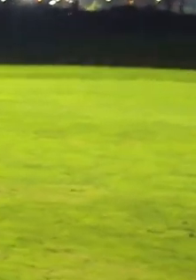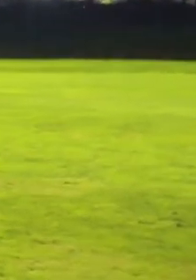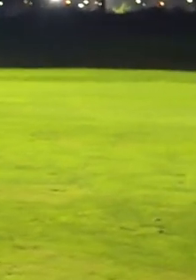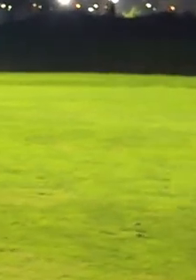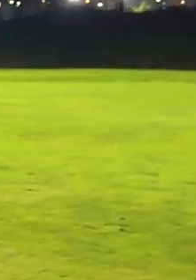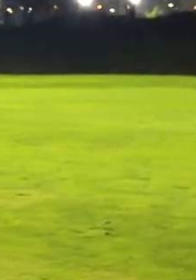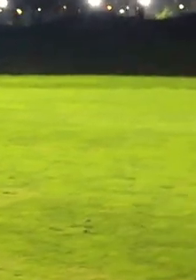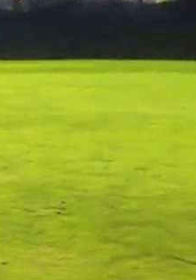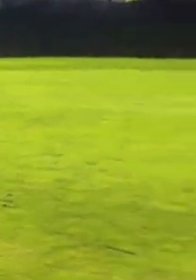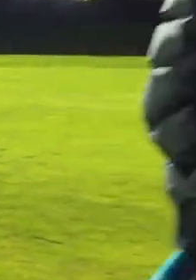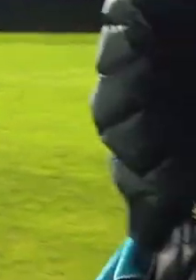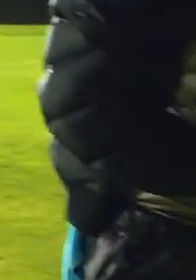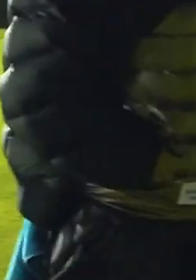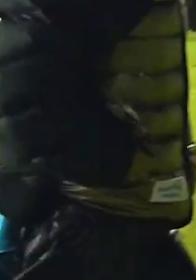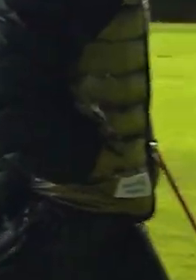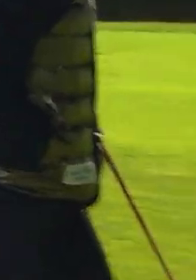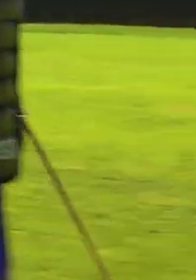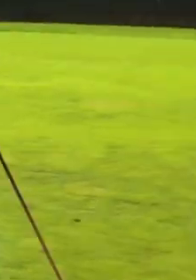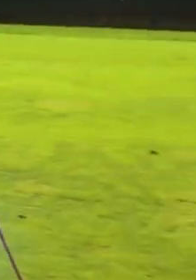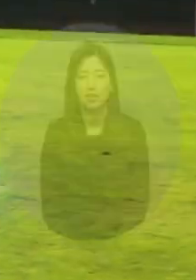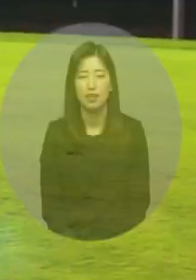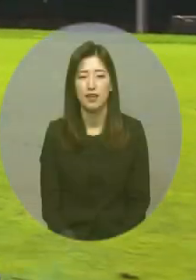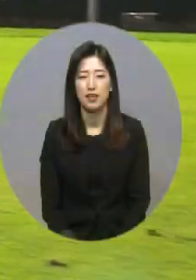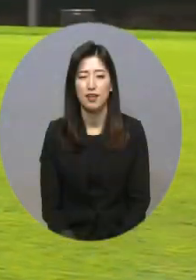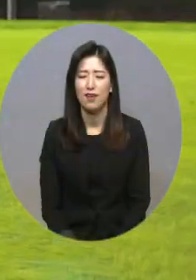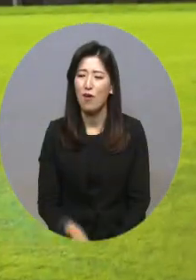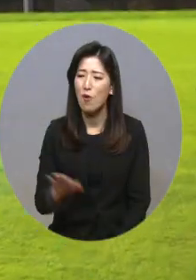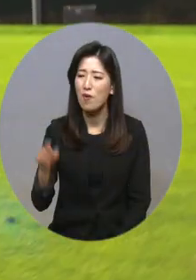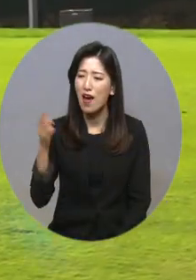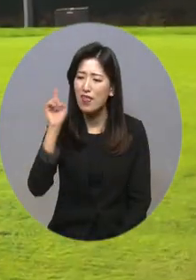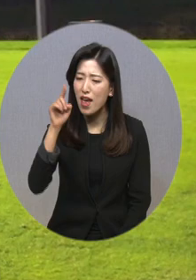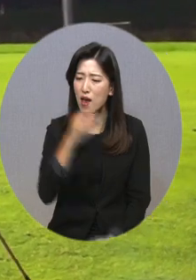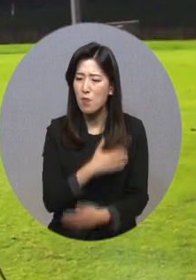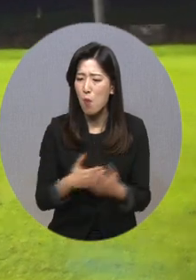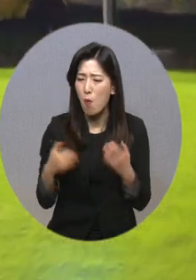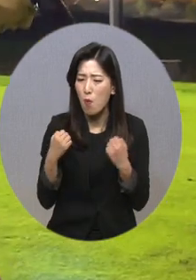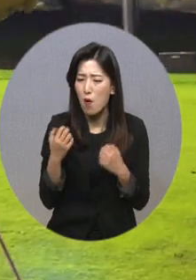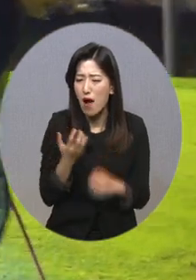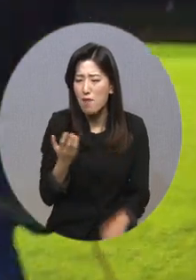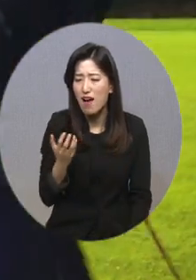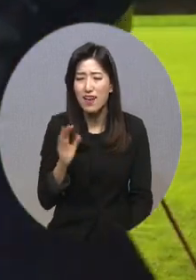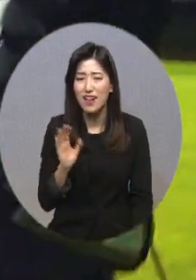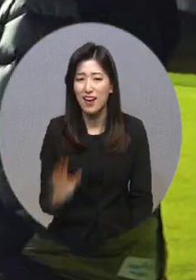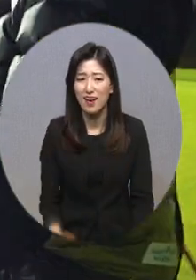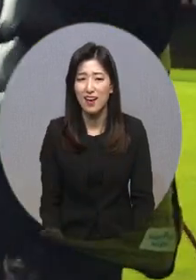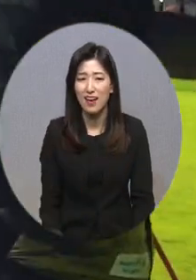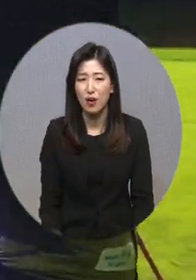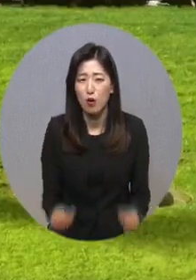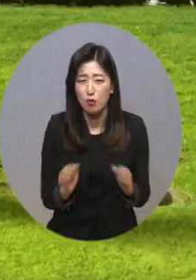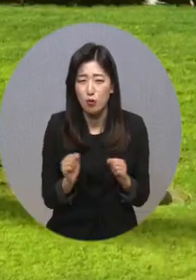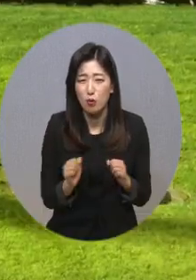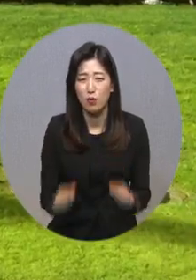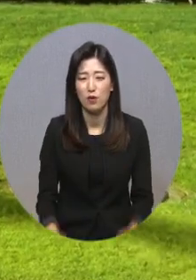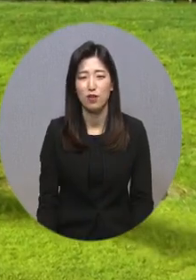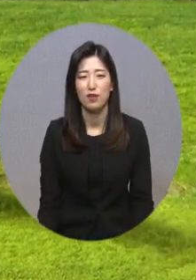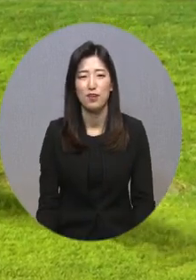으 합니다 예 민간의 몸살로 중간 식초 예 뭐 어떻게